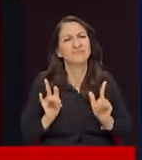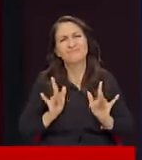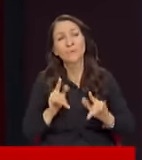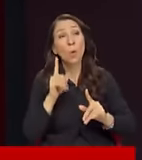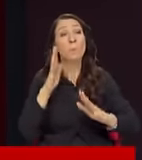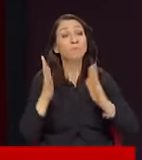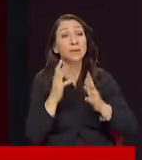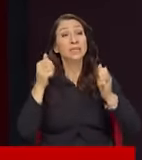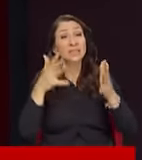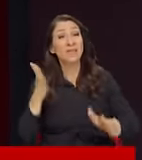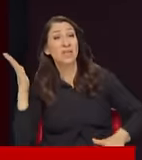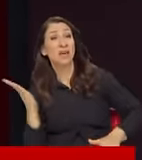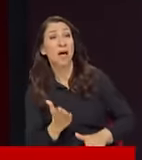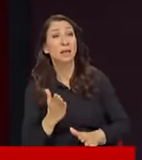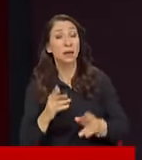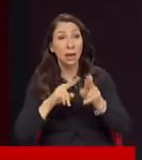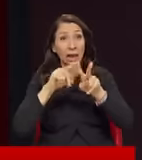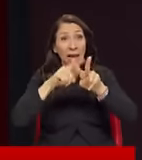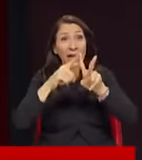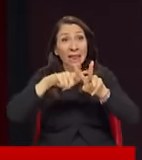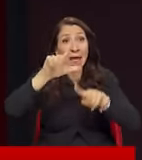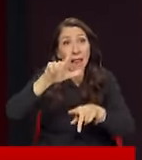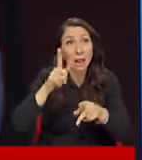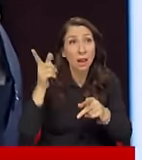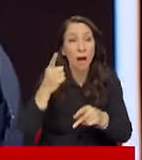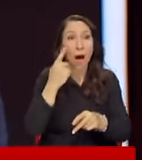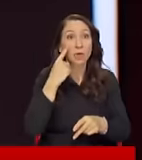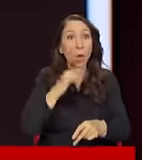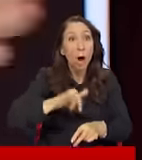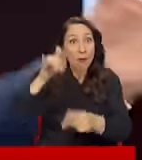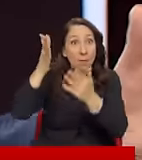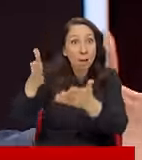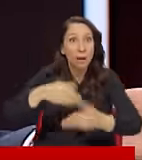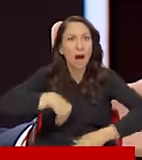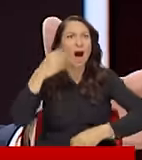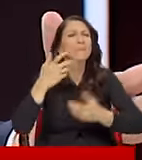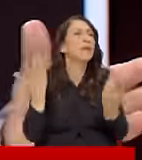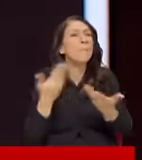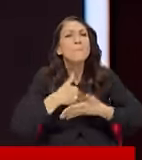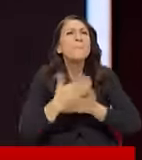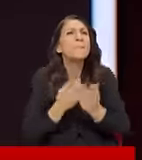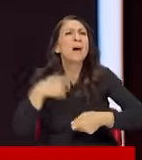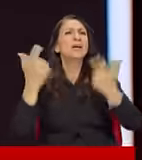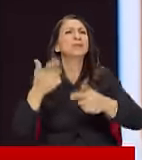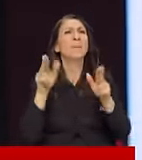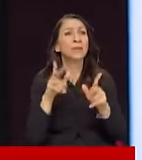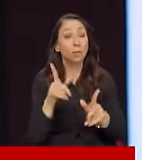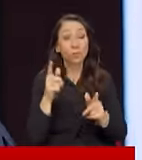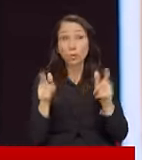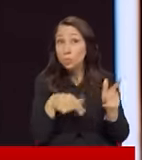o ihmal, israf ve ihanet. Kanal meselesi. Ya Atatürk Havalimanı'nı bile çarçur ettiler. Bakın